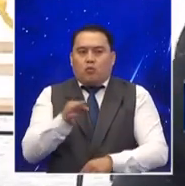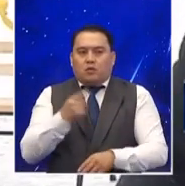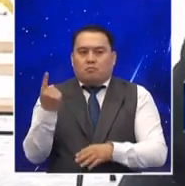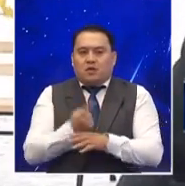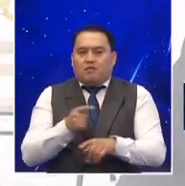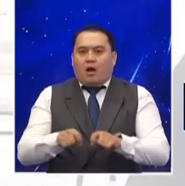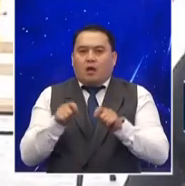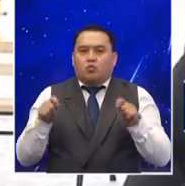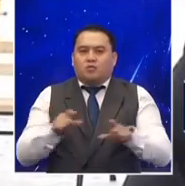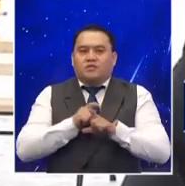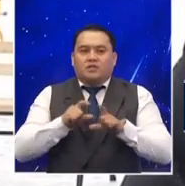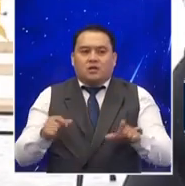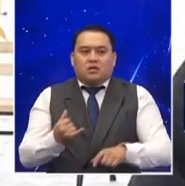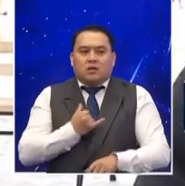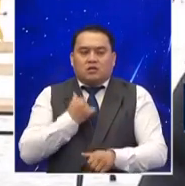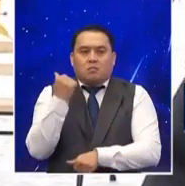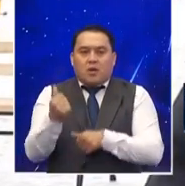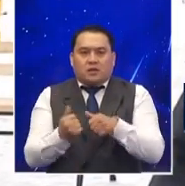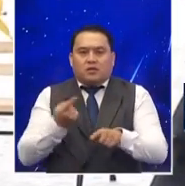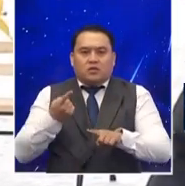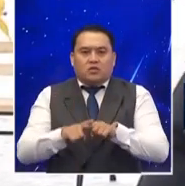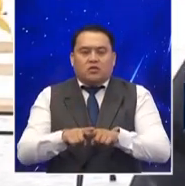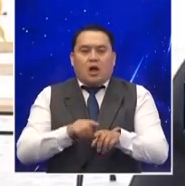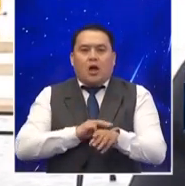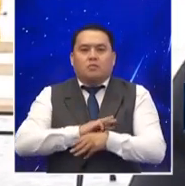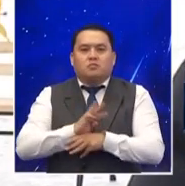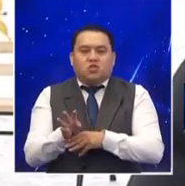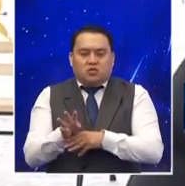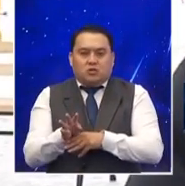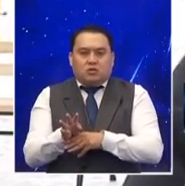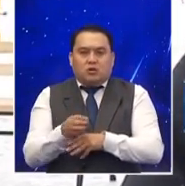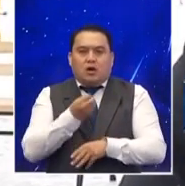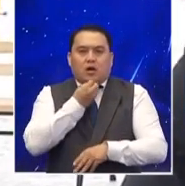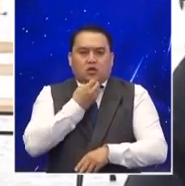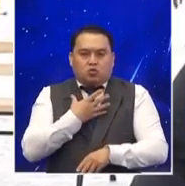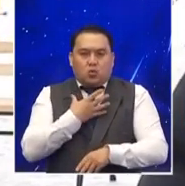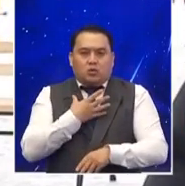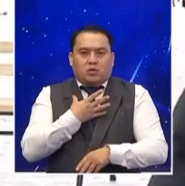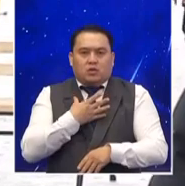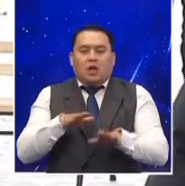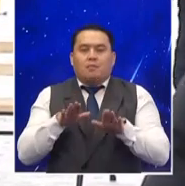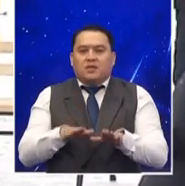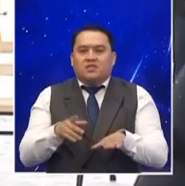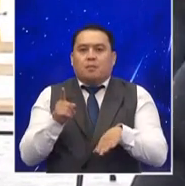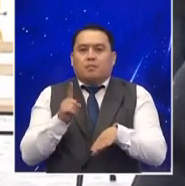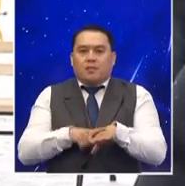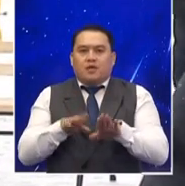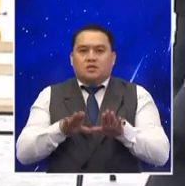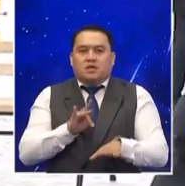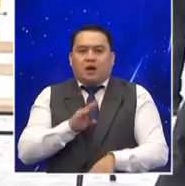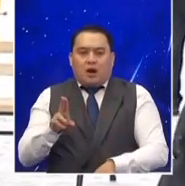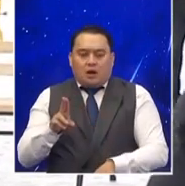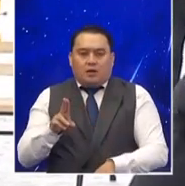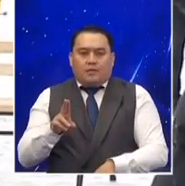впервые открываем такое здание. Наша материально-техническая база оснащена, хорошо оснащена и находится на первых местах по республиканскому